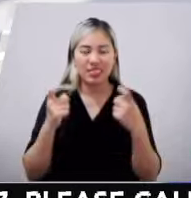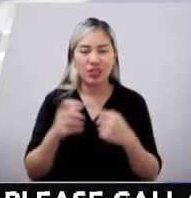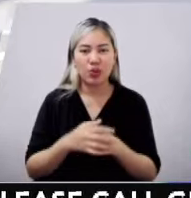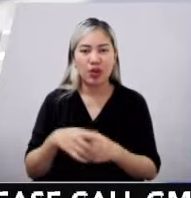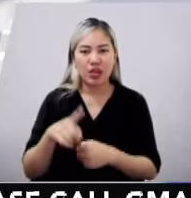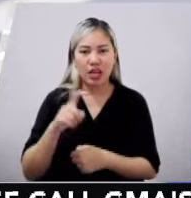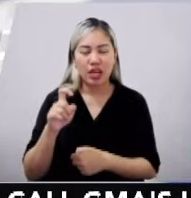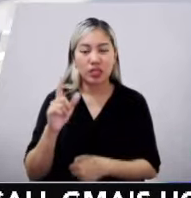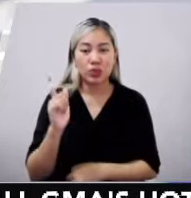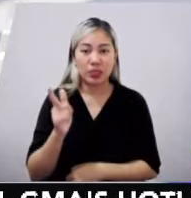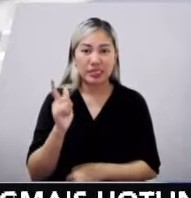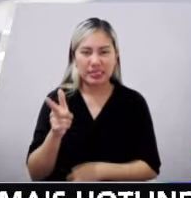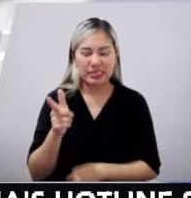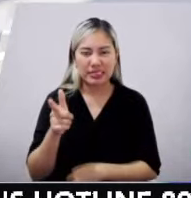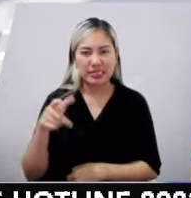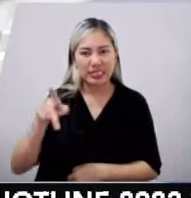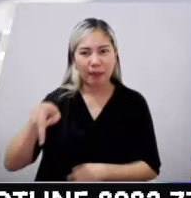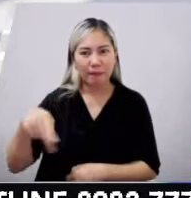Yun sir,